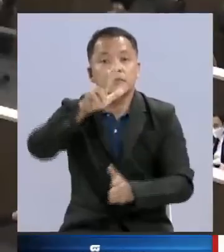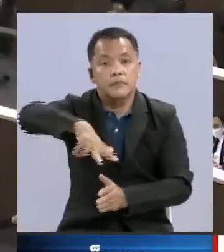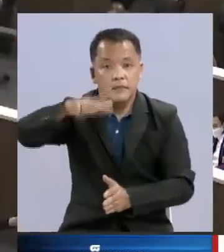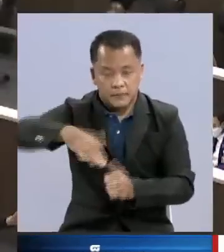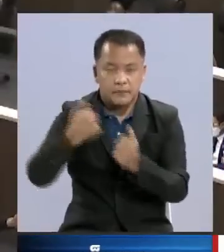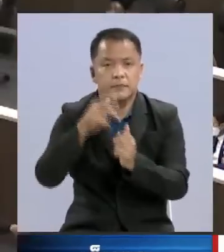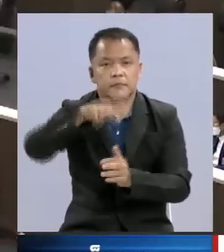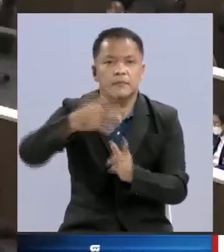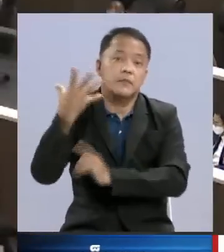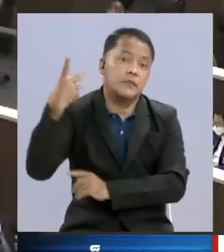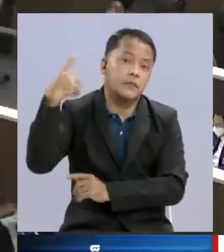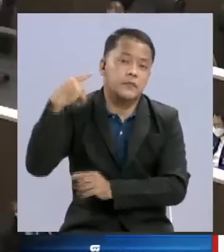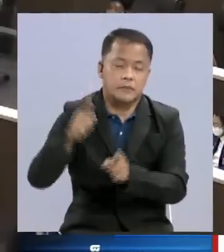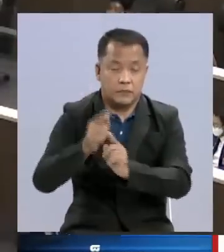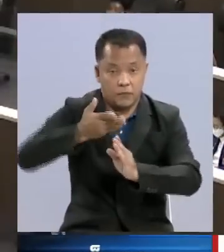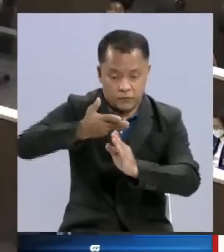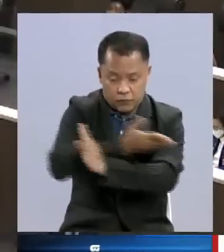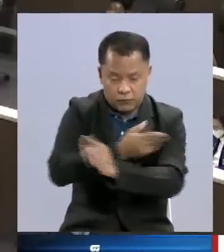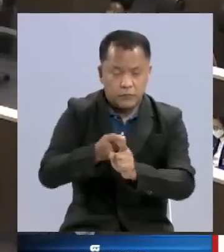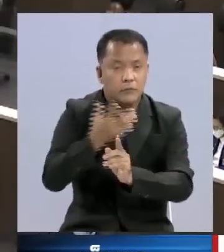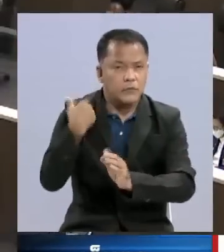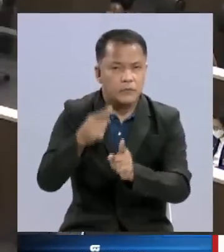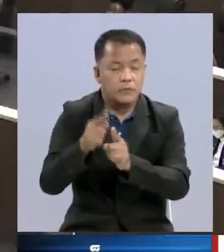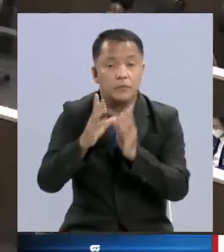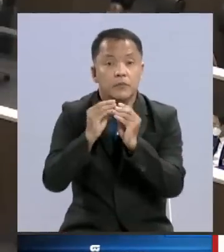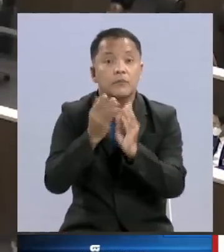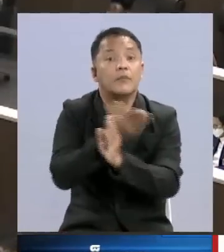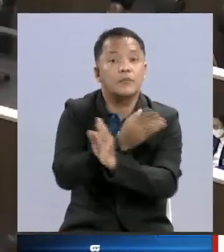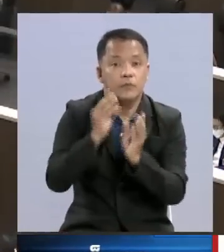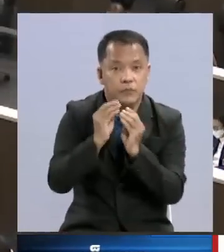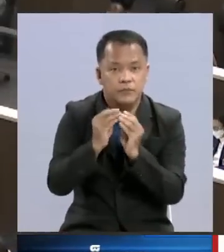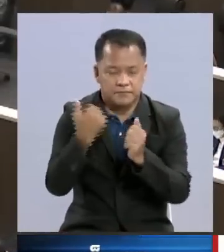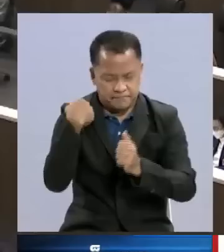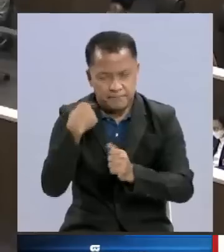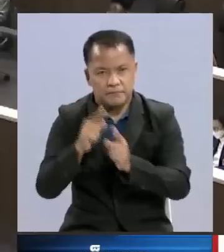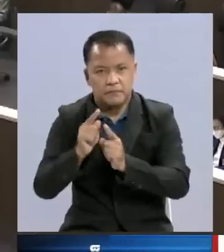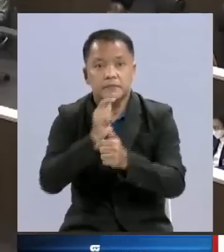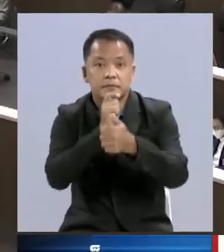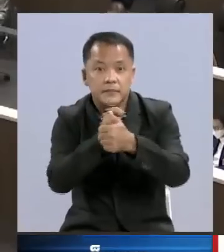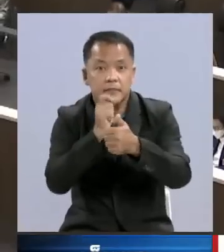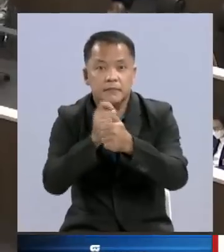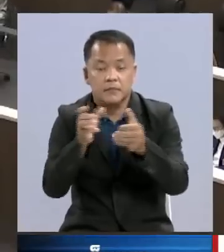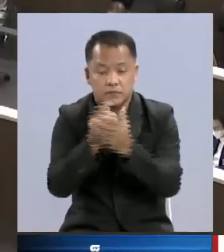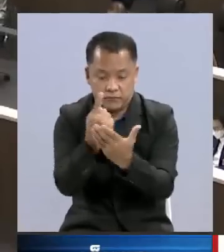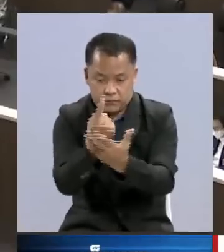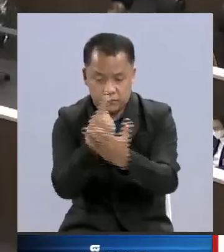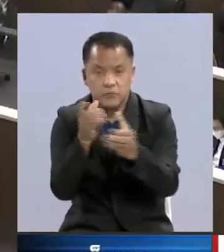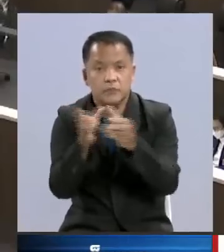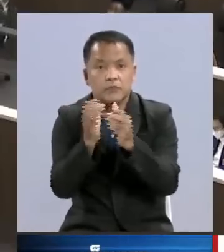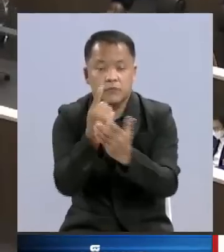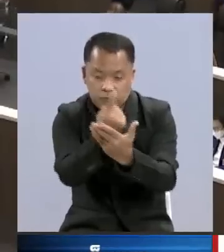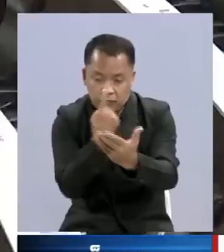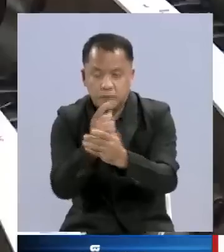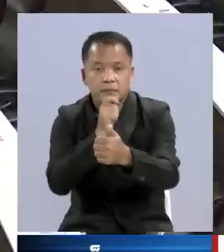เองเนี่ยนะฮะเมื่อวานนี้ก่อนหน้าที่จะมีการประชุมกันก็มีการให้สัมภาษณ์ของแกนนำพรรคในแต่ละคน